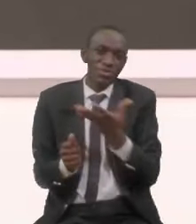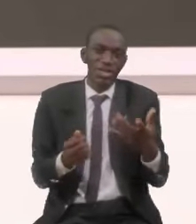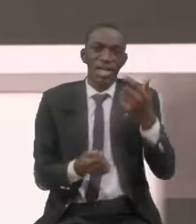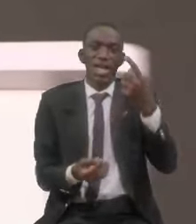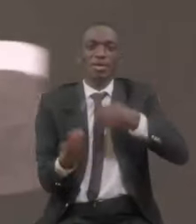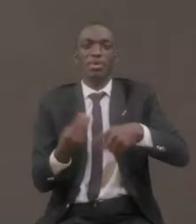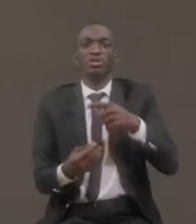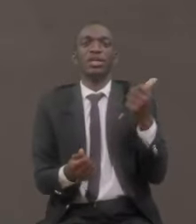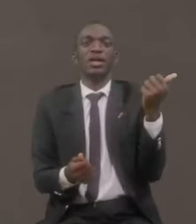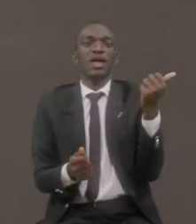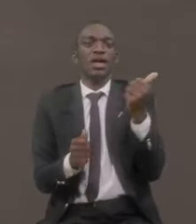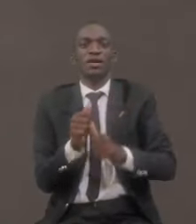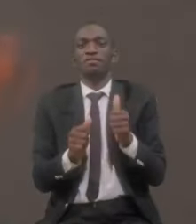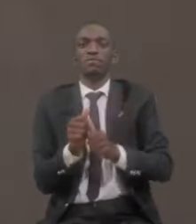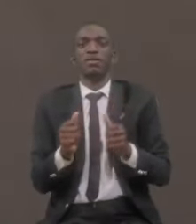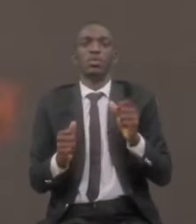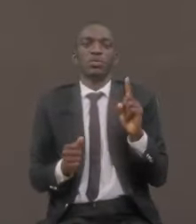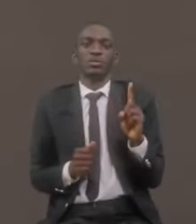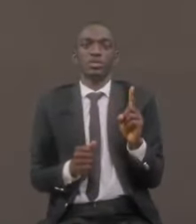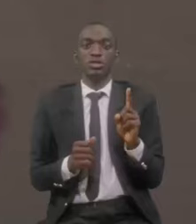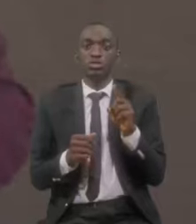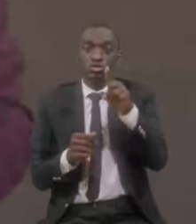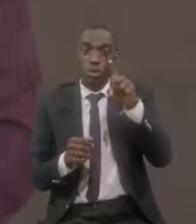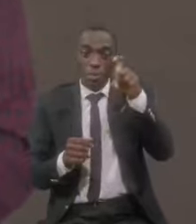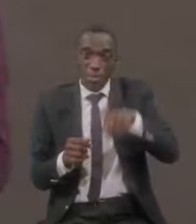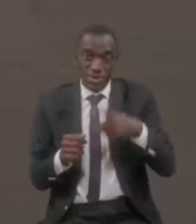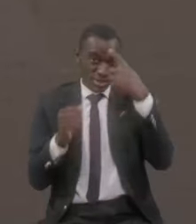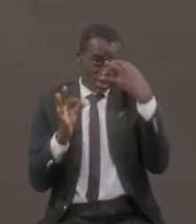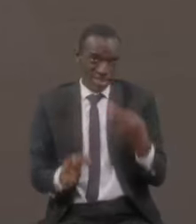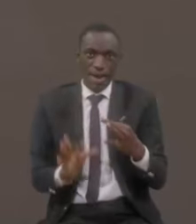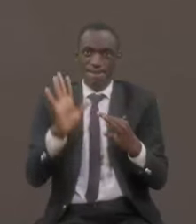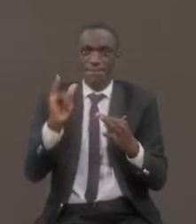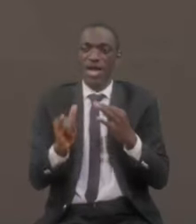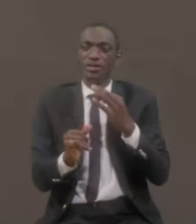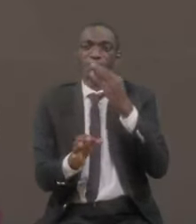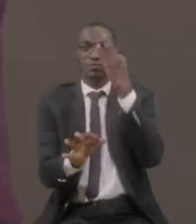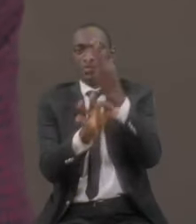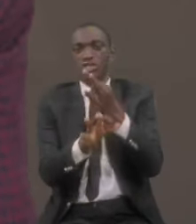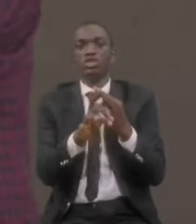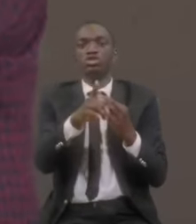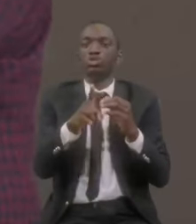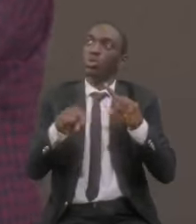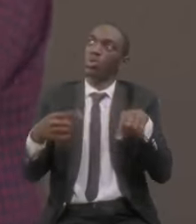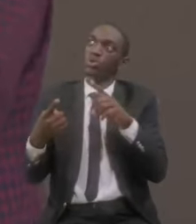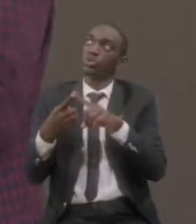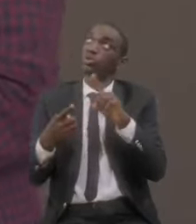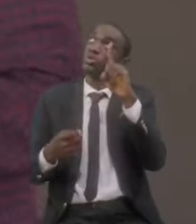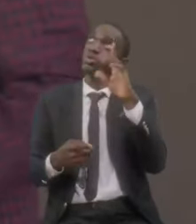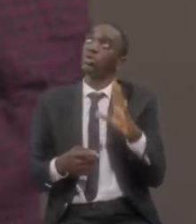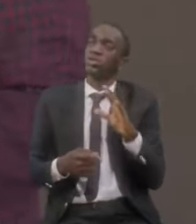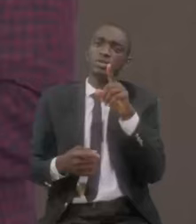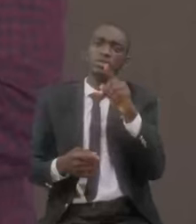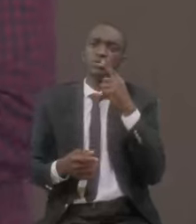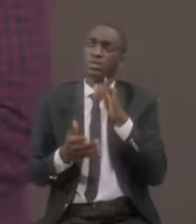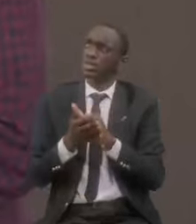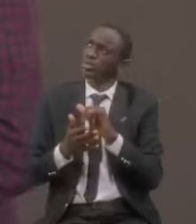monde. Tu dois décider par la foi. Tu dois aller à Dieu pour dire, Seigneur, est-ce que ça, c'est la chair de